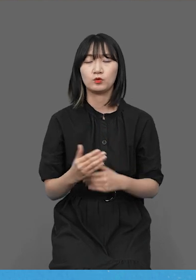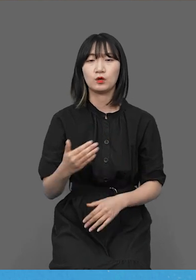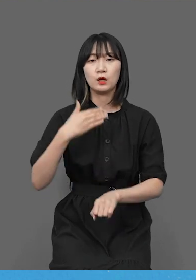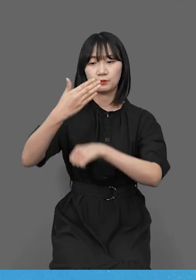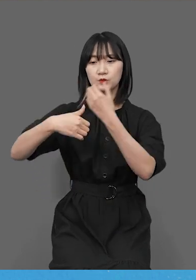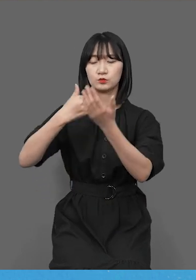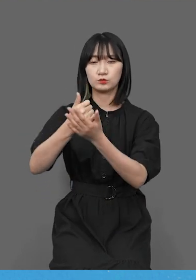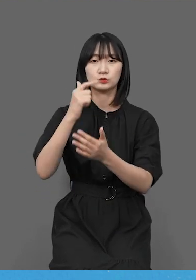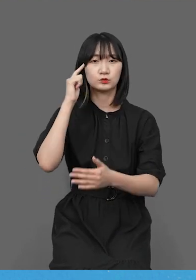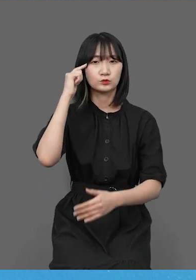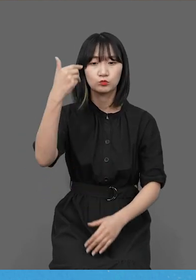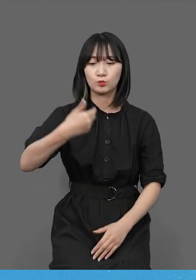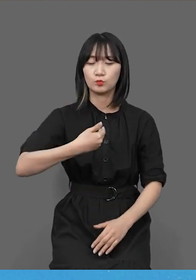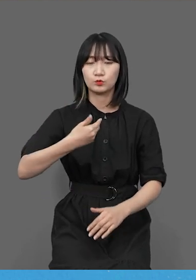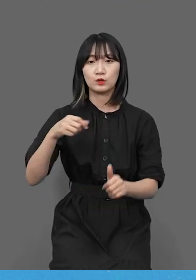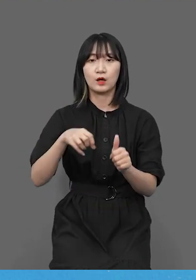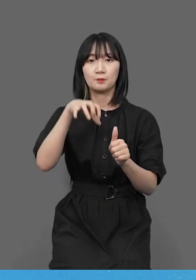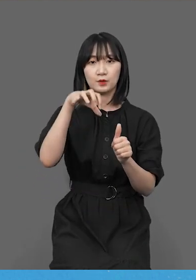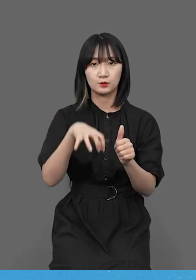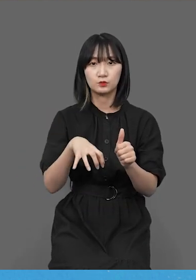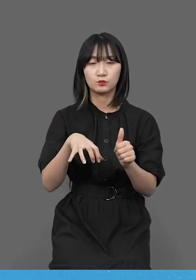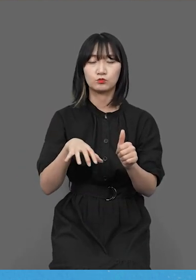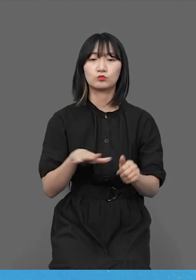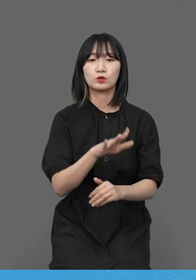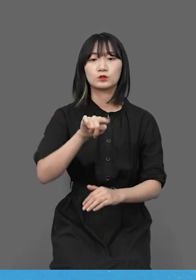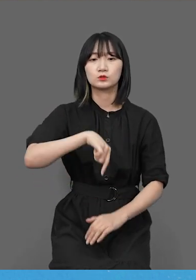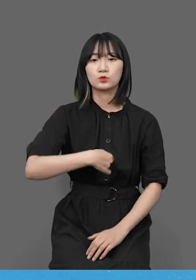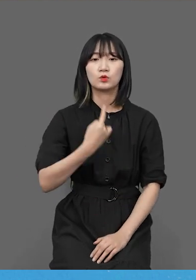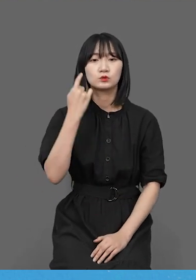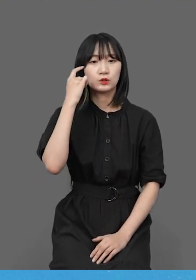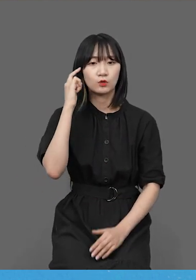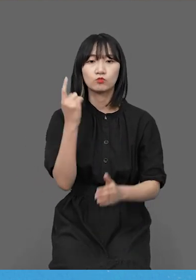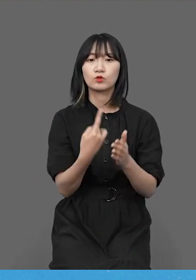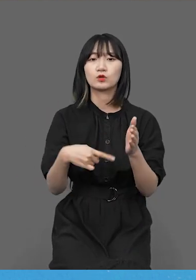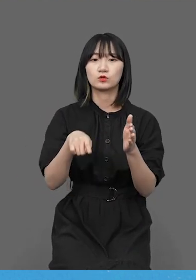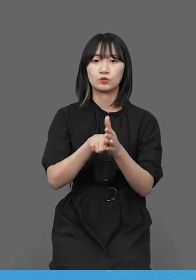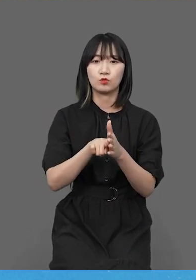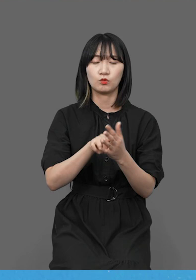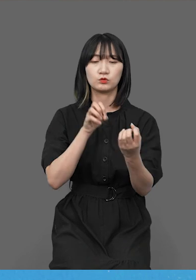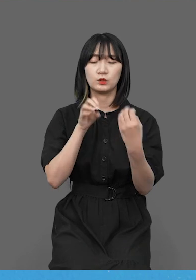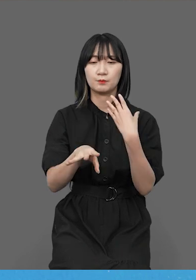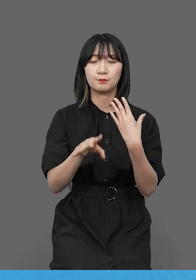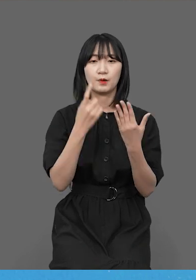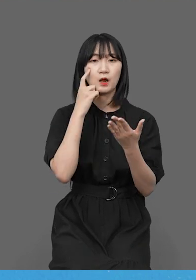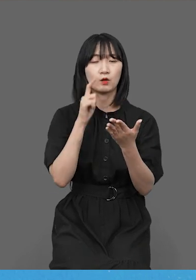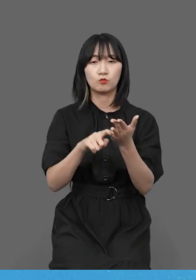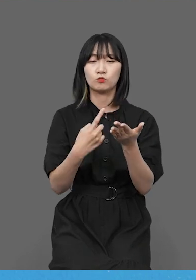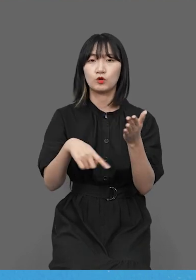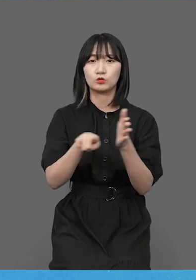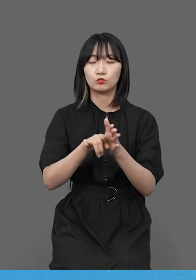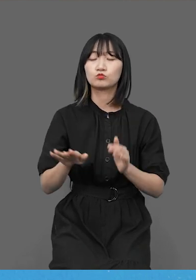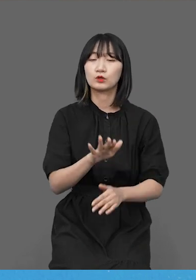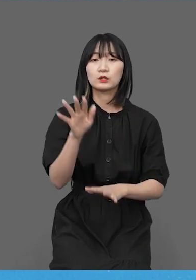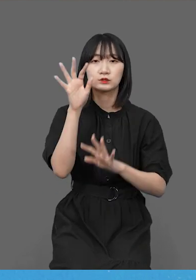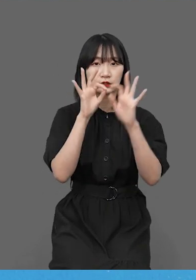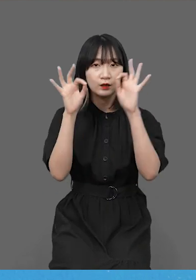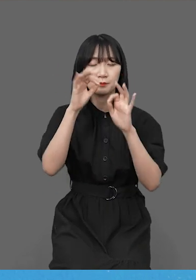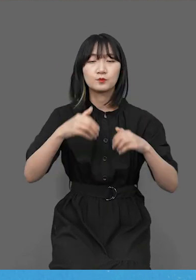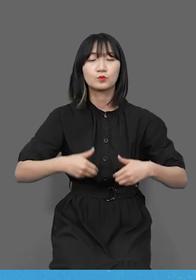그 질문 앞에 우리가 스스로 생각하라고, 답을 찾으라고 우리가 찾아야 되는 건